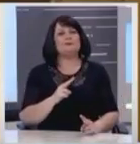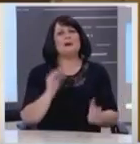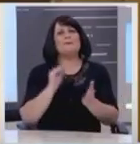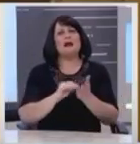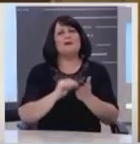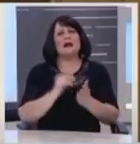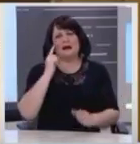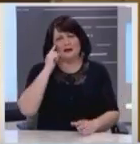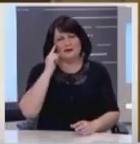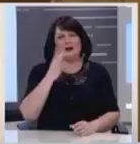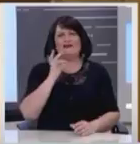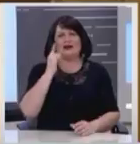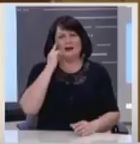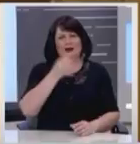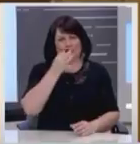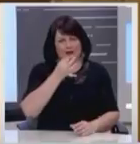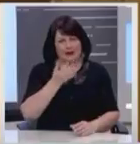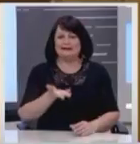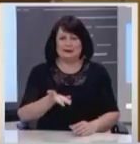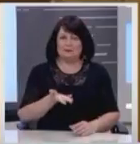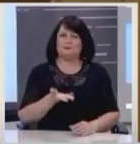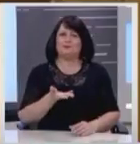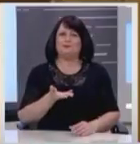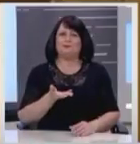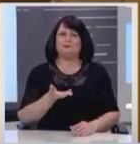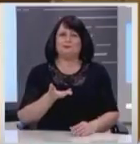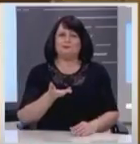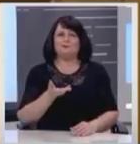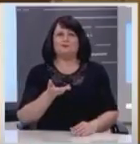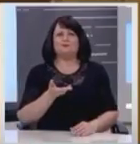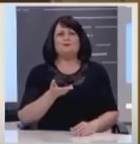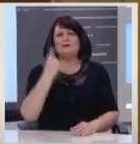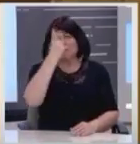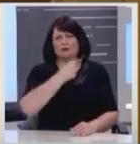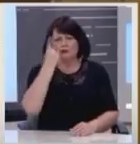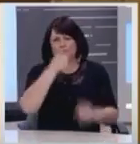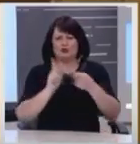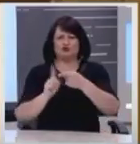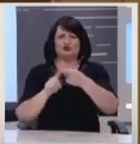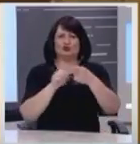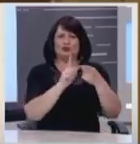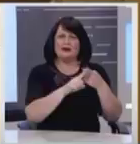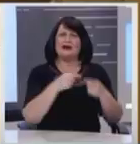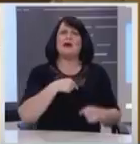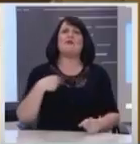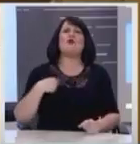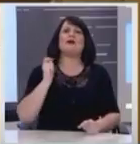επανειλημμένως την ευκαιρία να επισημάνω στις κατηδίαν συνομιλίες μου με τους αρχηγούς των κοινωνικών